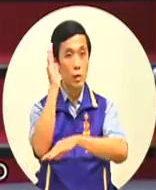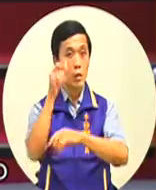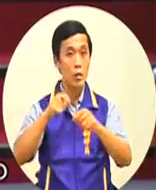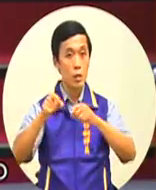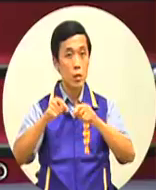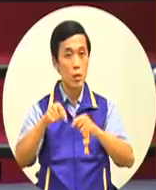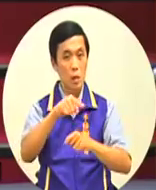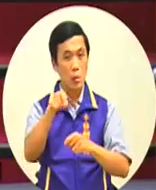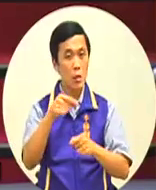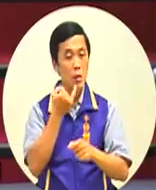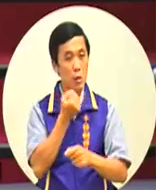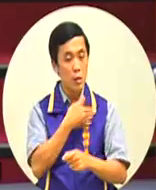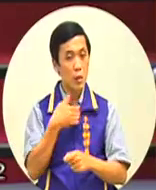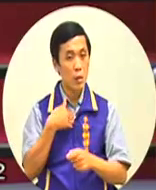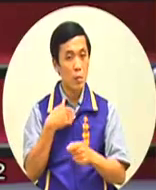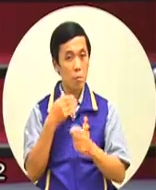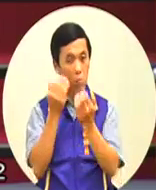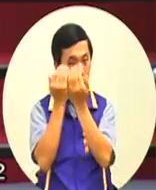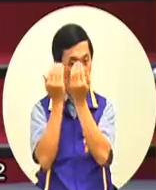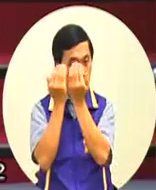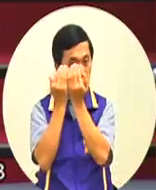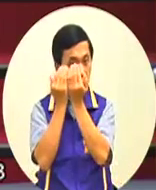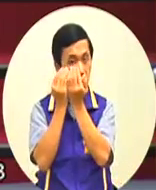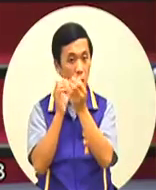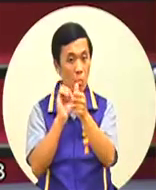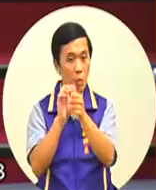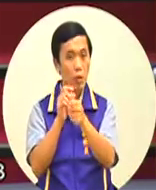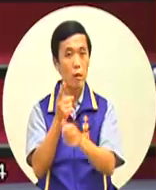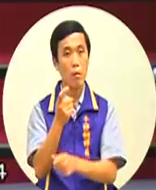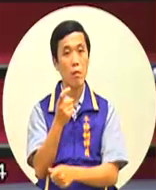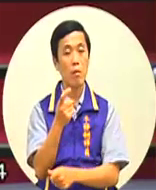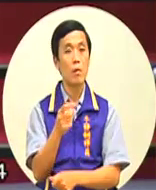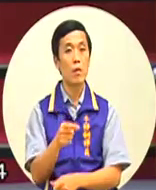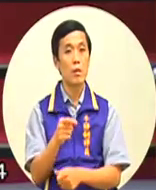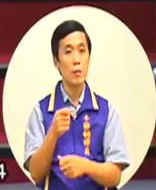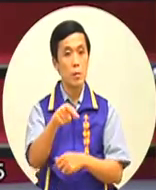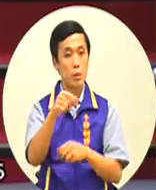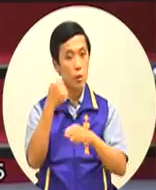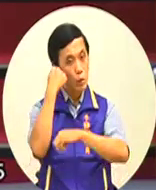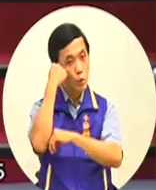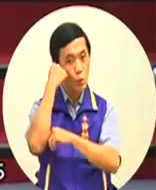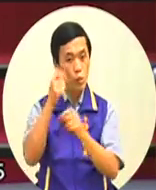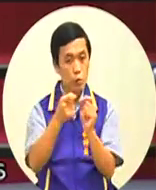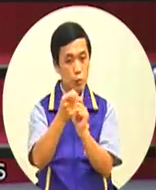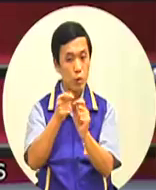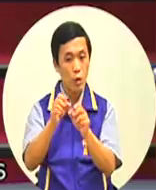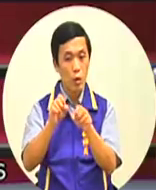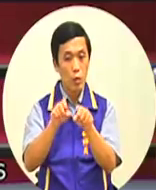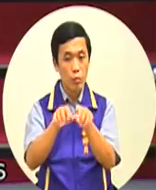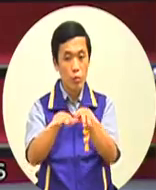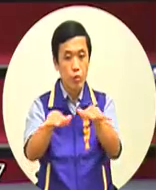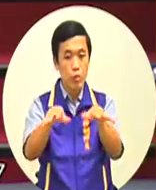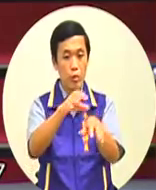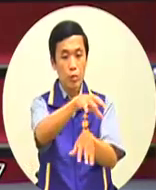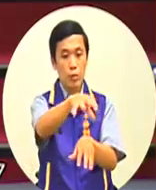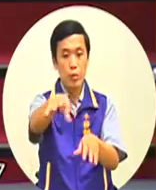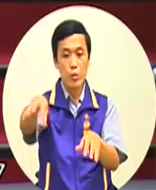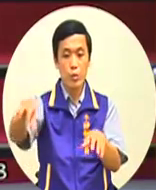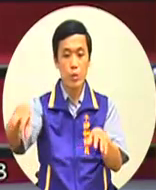死角的地方了，因为居住的非常零散，这个部分是不是请我们的社会